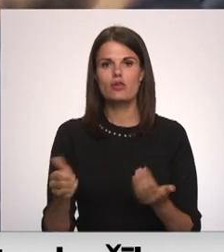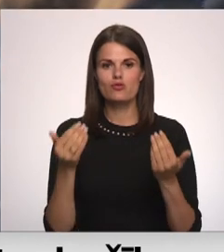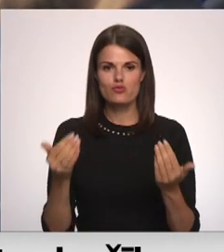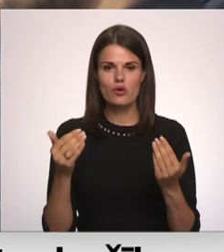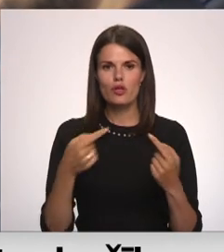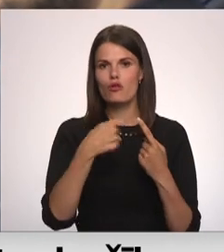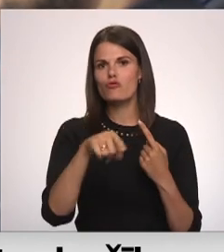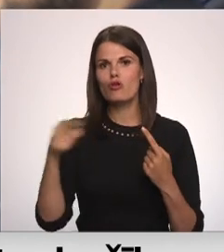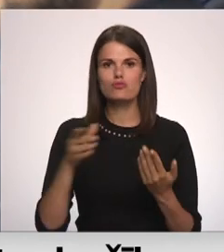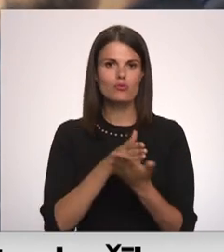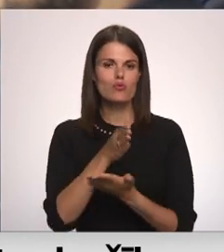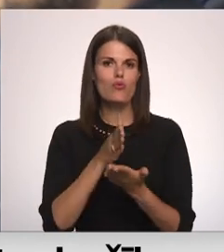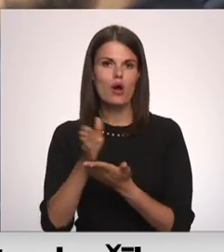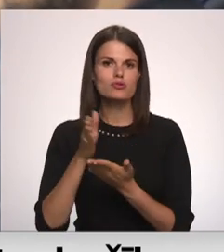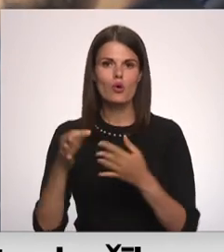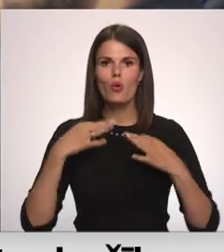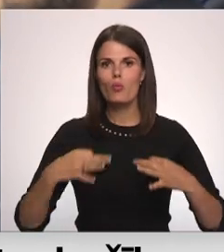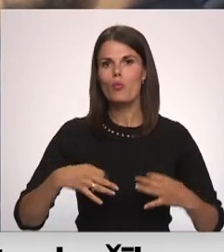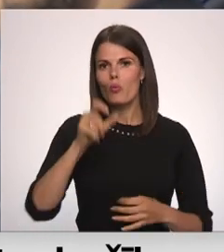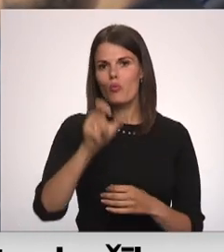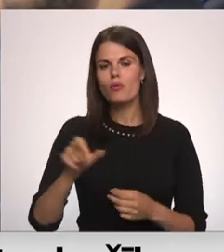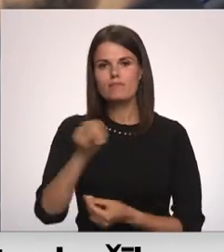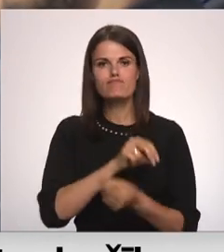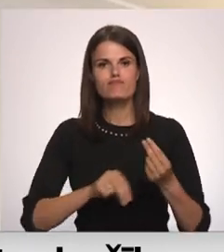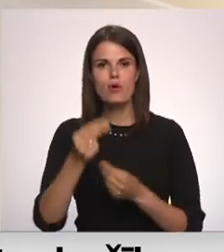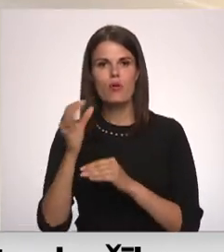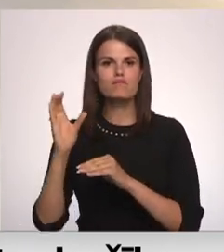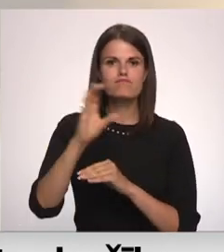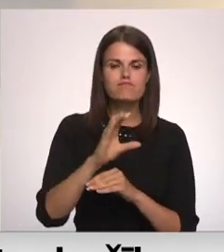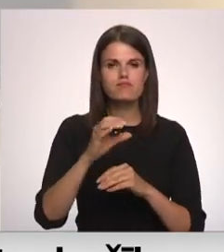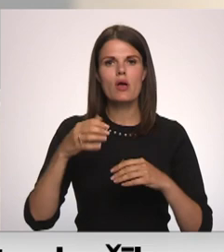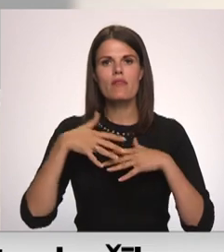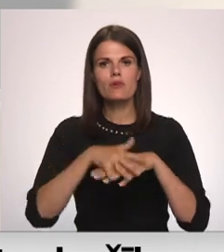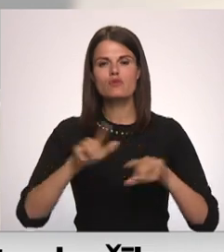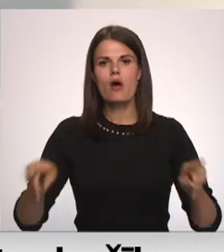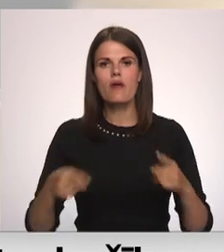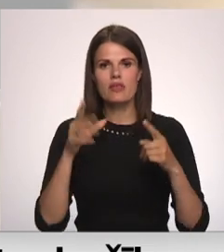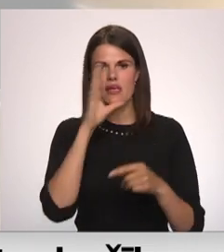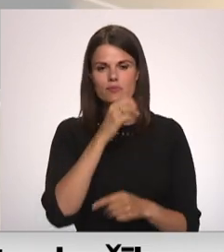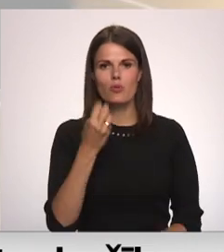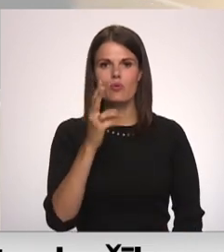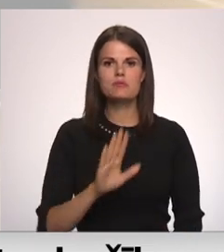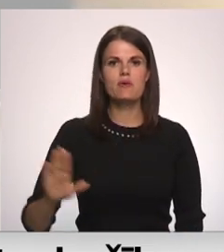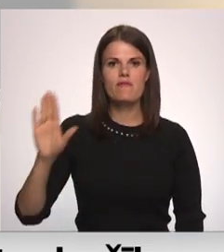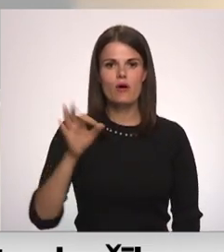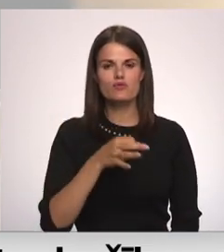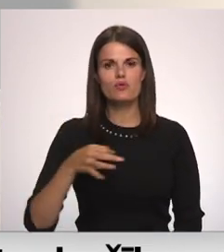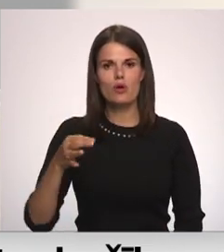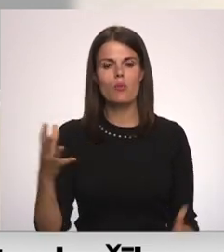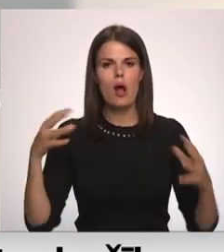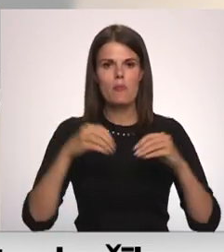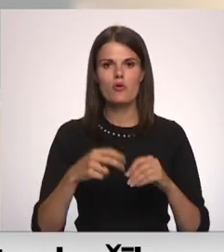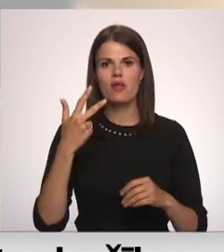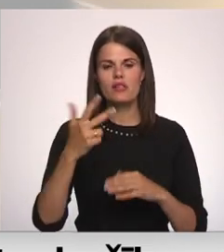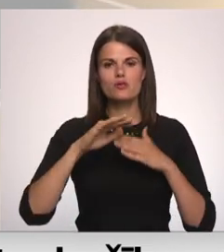profesionāļi apsprieda investīciju un infrastruktūras attīstības iespējas 12 valstu reģionā, kuras apvieno Trīs jūru